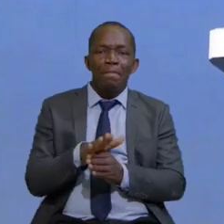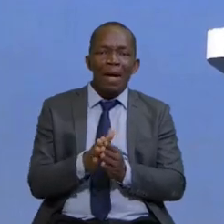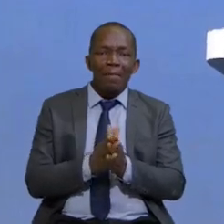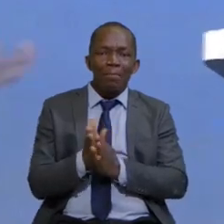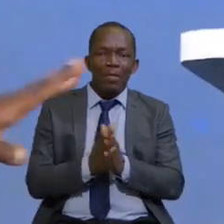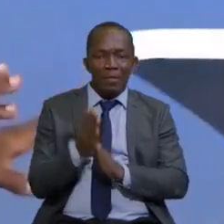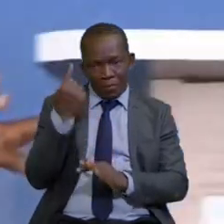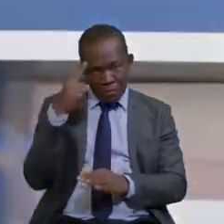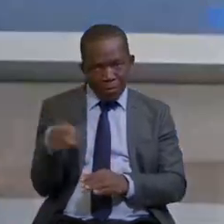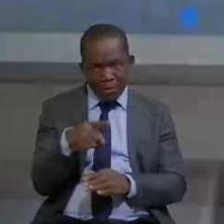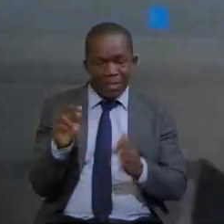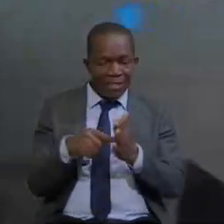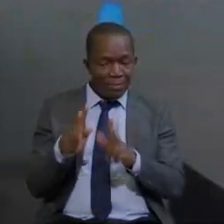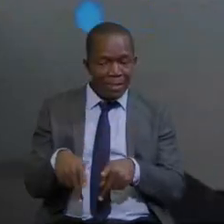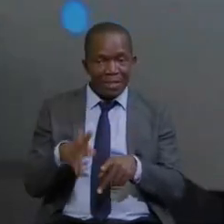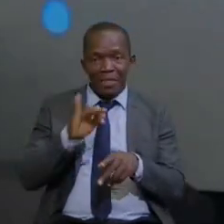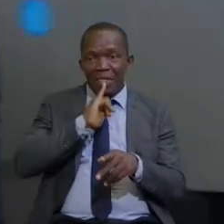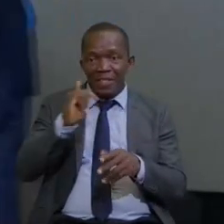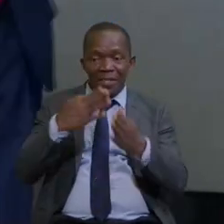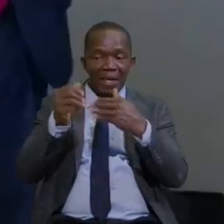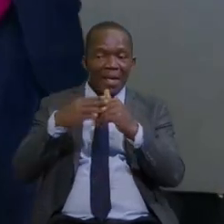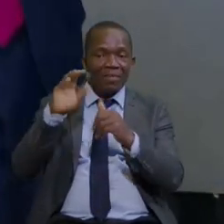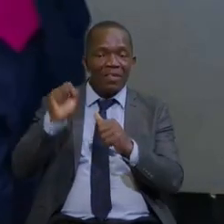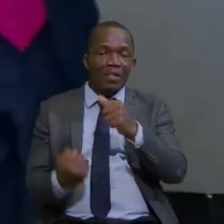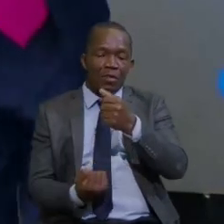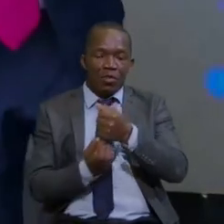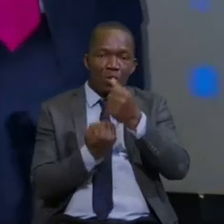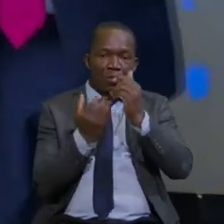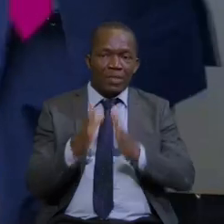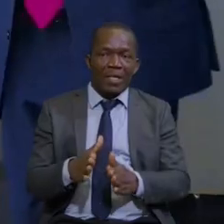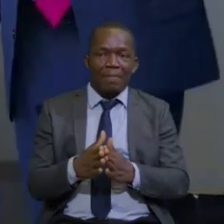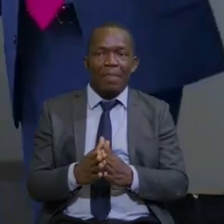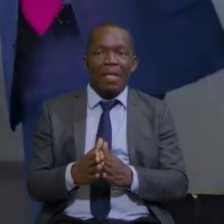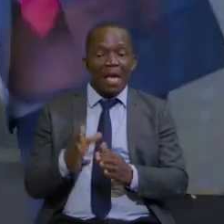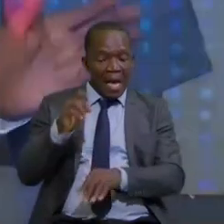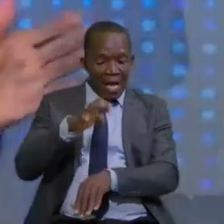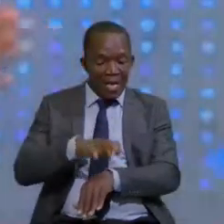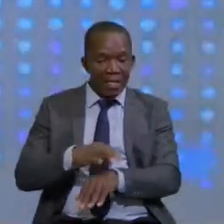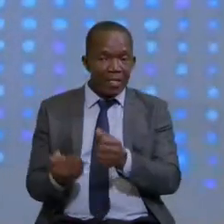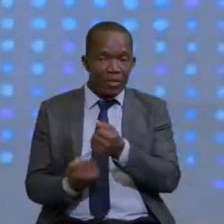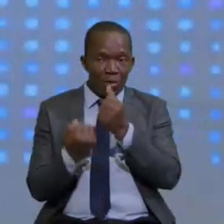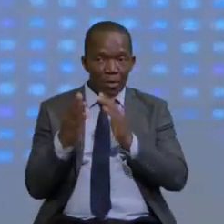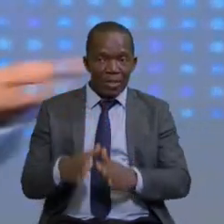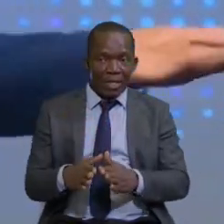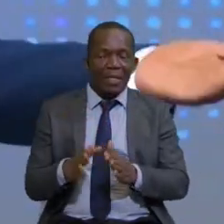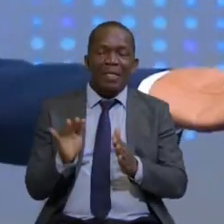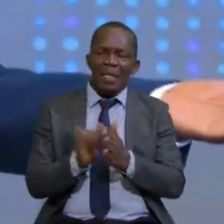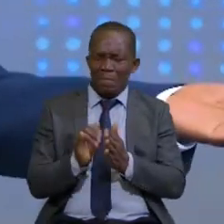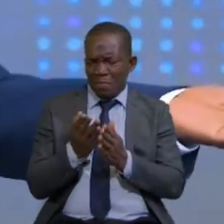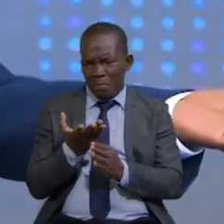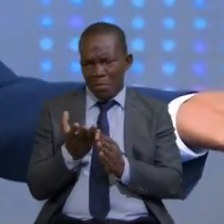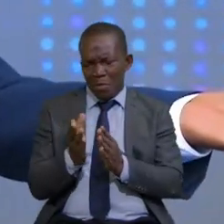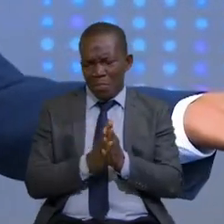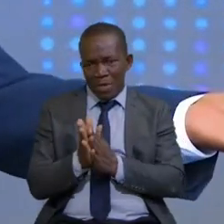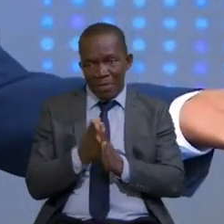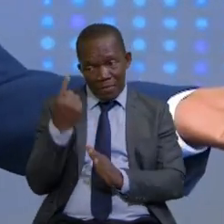céleste. Les avocats terrestres peuvent plaider pour quelqu'un et on le libère. Mais